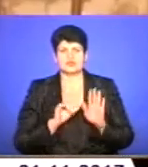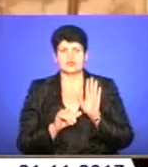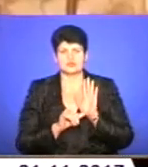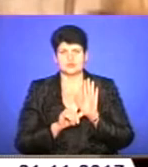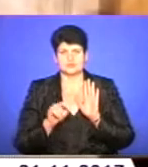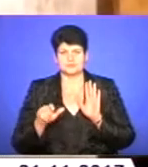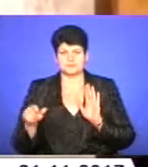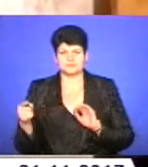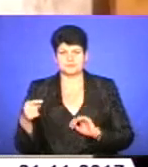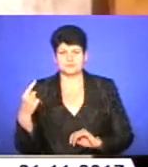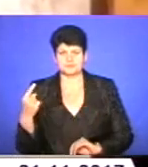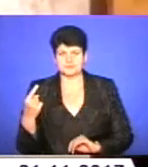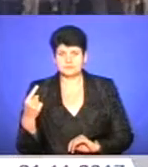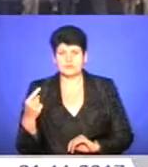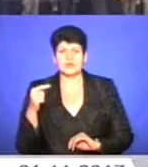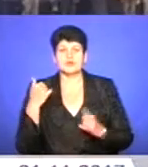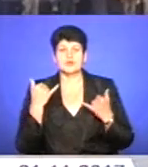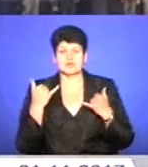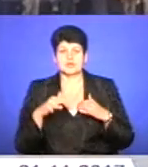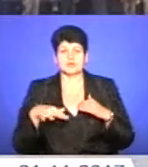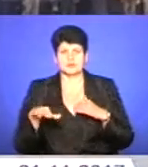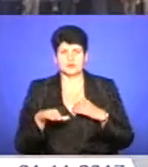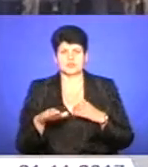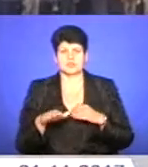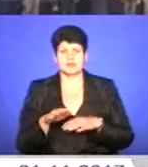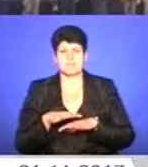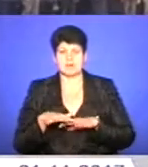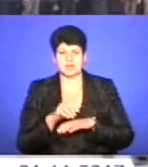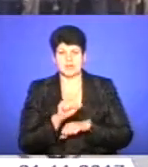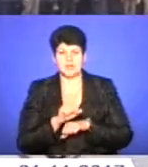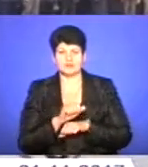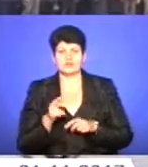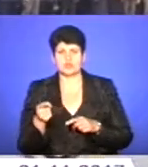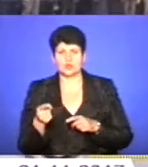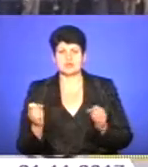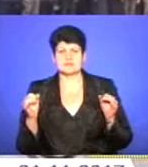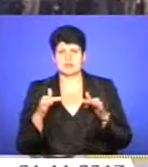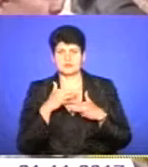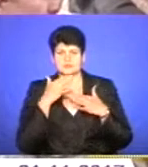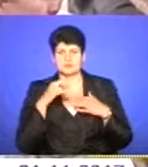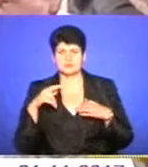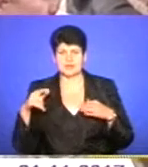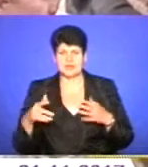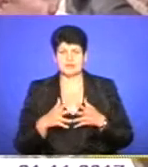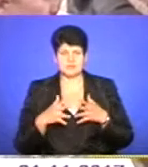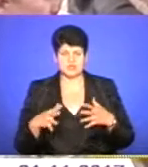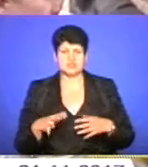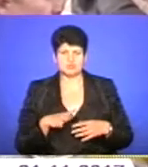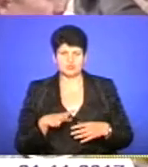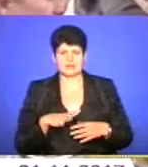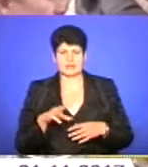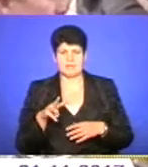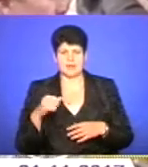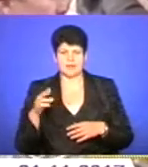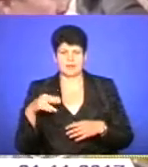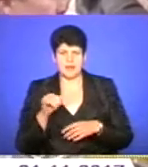осіб з Тернопільщини. Сьогодні на площі Героїв Майдану у Тернополі зібралось чимало людей. Більшість із них були на Майдані. Ярослав